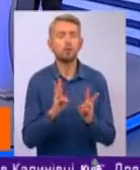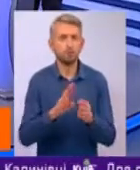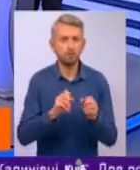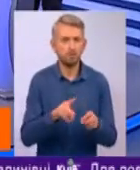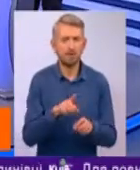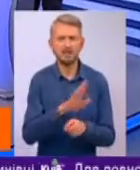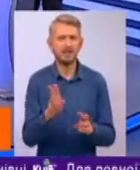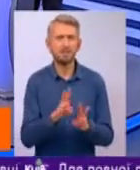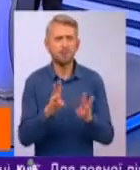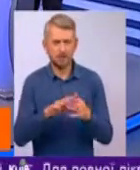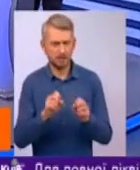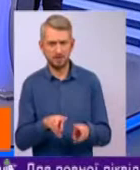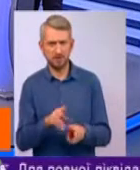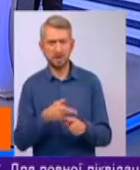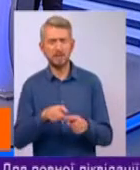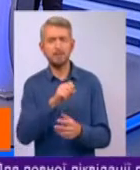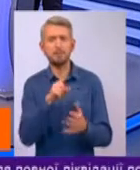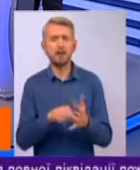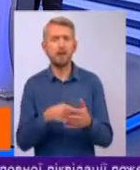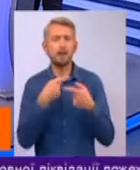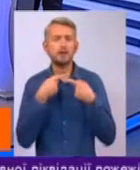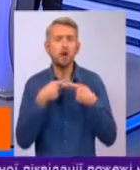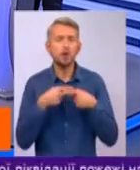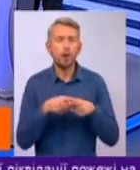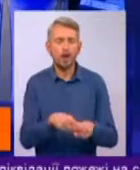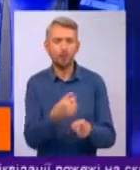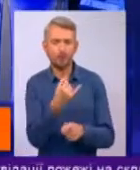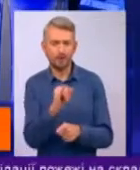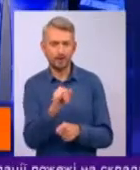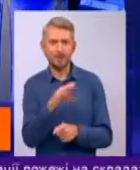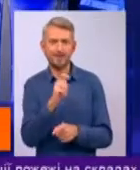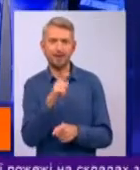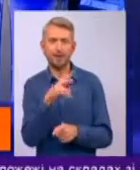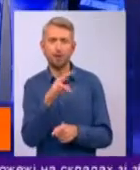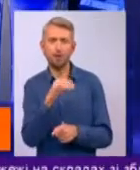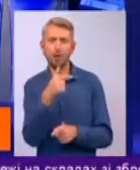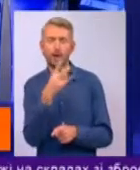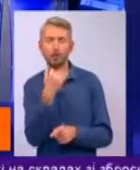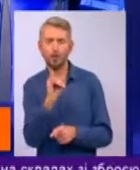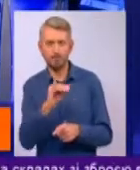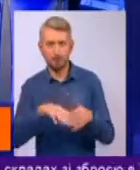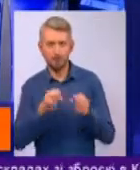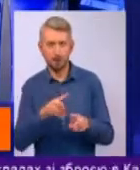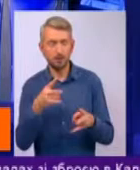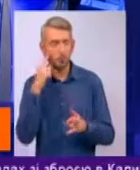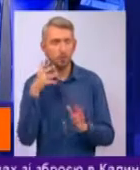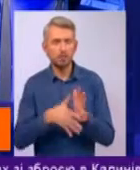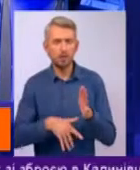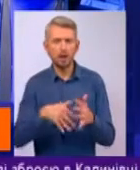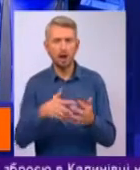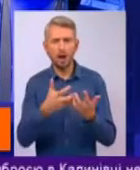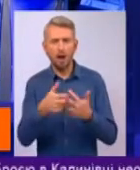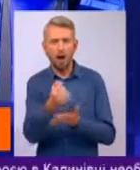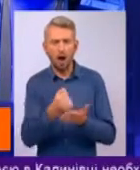пожежна безпека, це питання техногенної безпеки. Треба ж зрозуміти, що Арсенал – це неймовірно складне